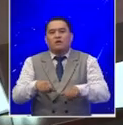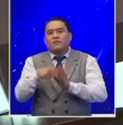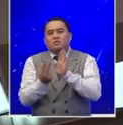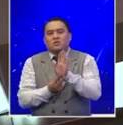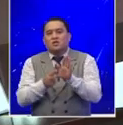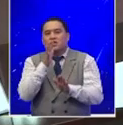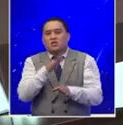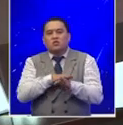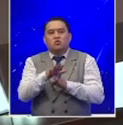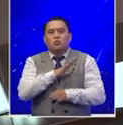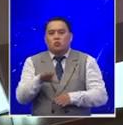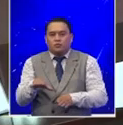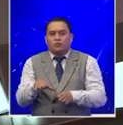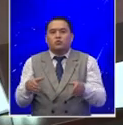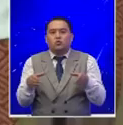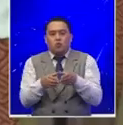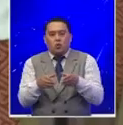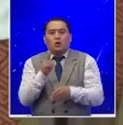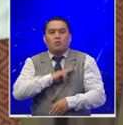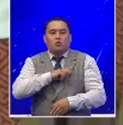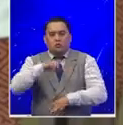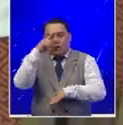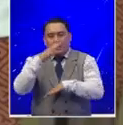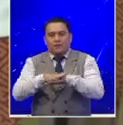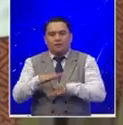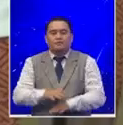несовершеннолетних, участковые, патронажная служба, работники акиматов.